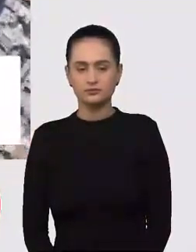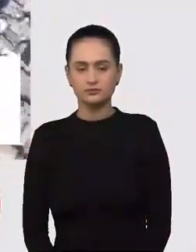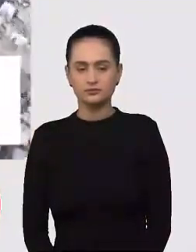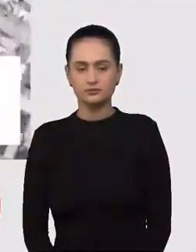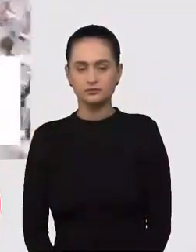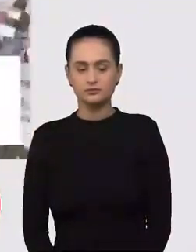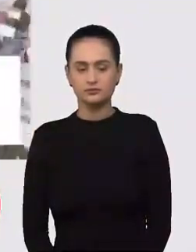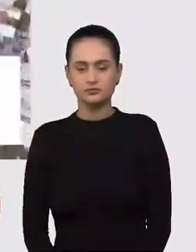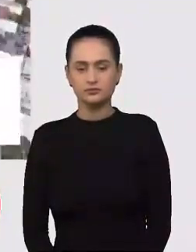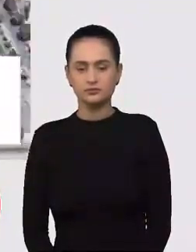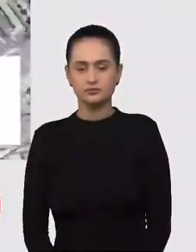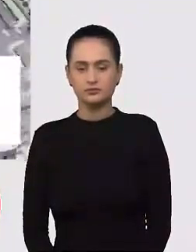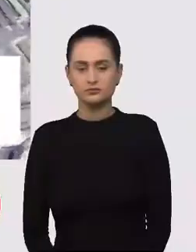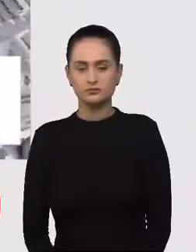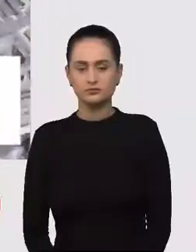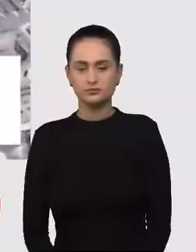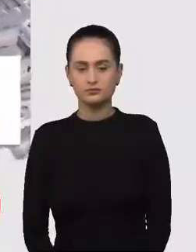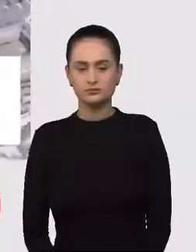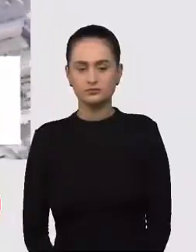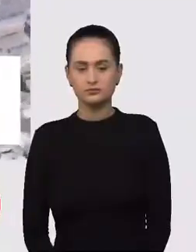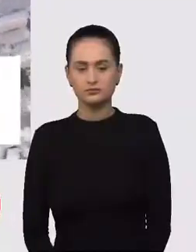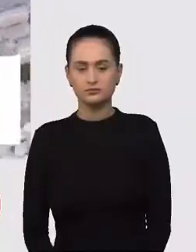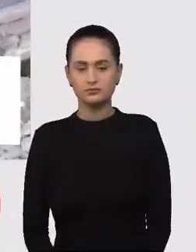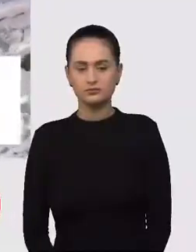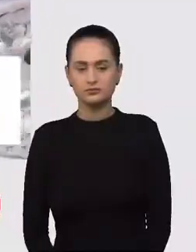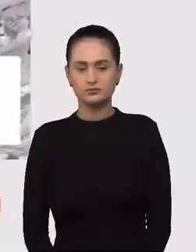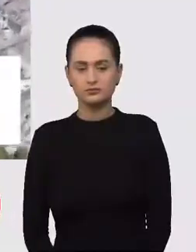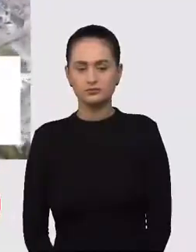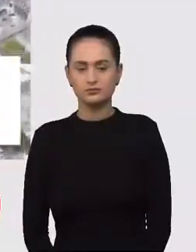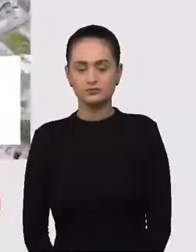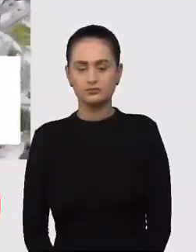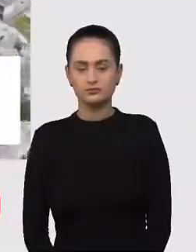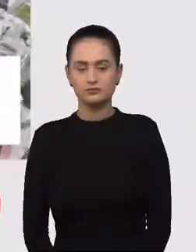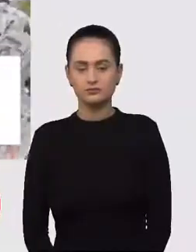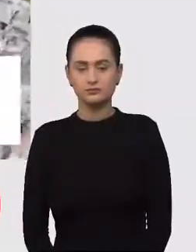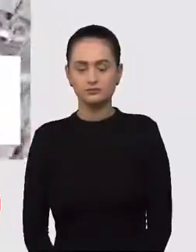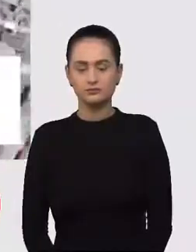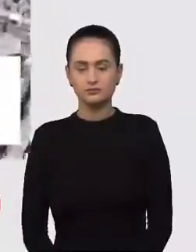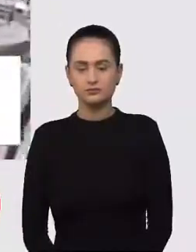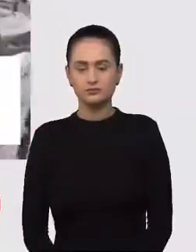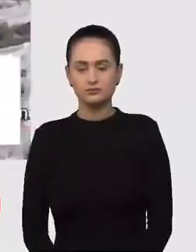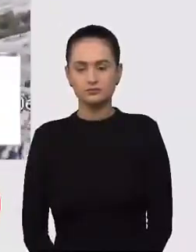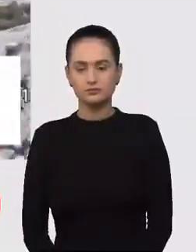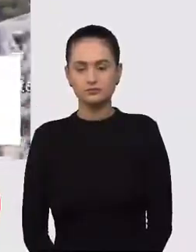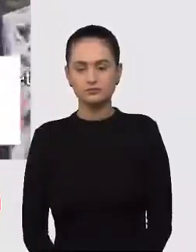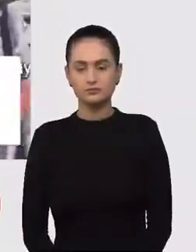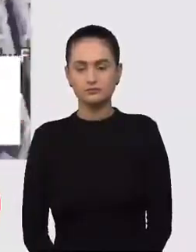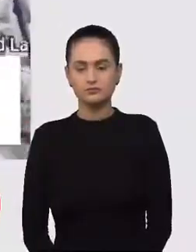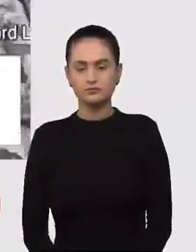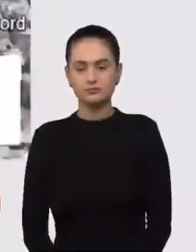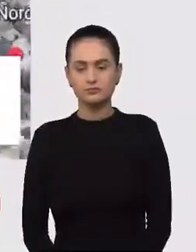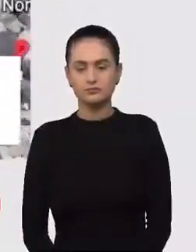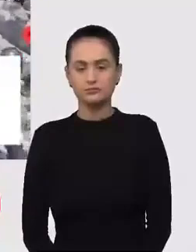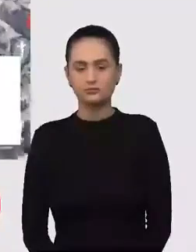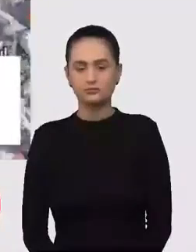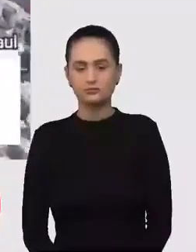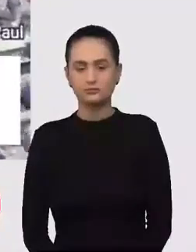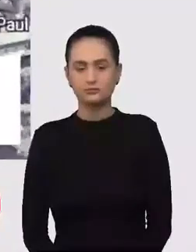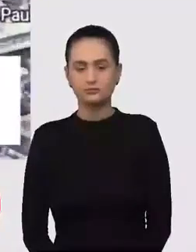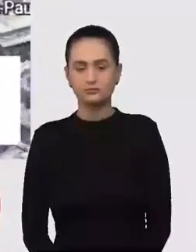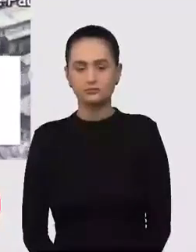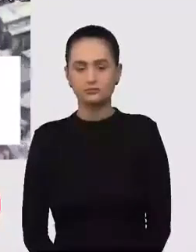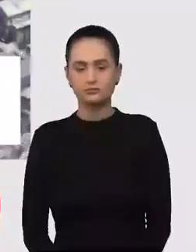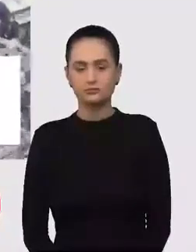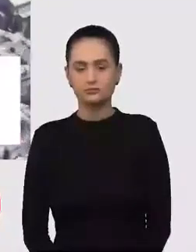dezechilibrat. Vreau să spun că Gara de Nord din Paris este un nod important de circulație spre exterior, de